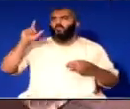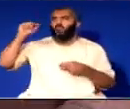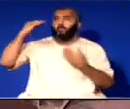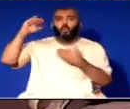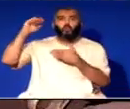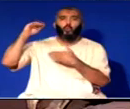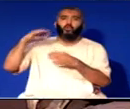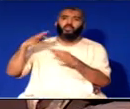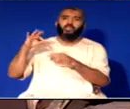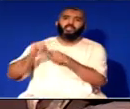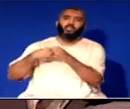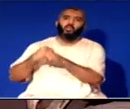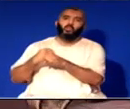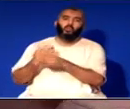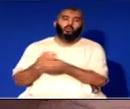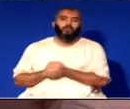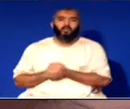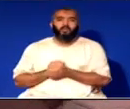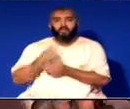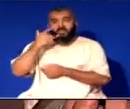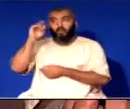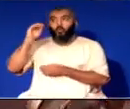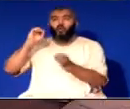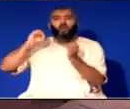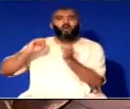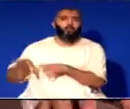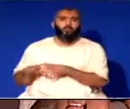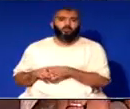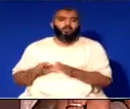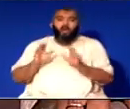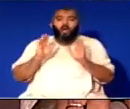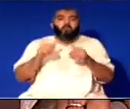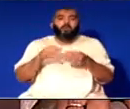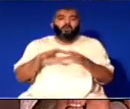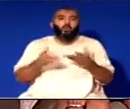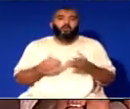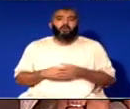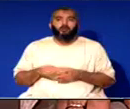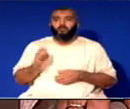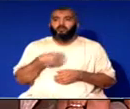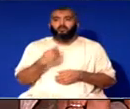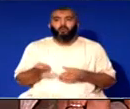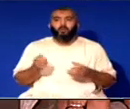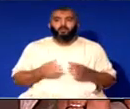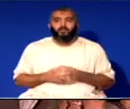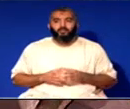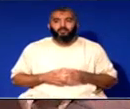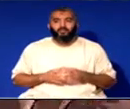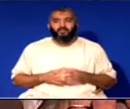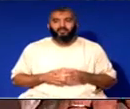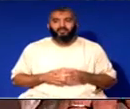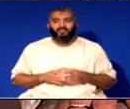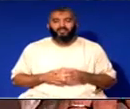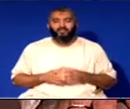ضيع وليداته وضيع المصاري تاع وليداته وضيع صلاح تاع وليداته من بعد ثم المعذرة.